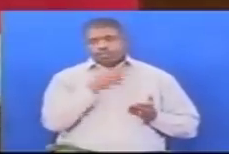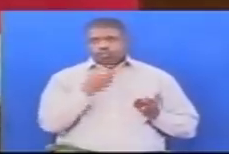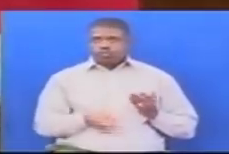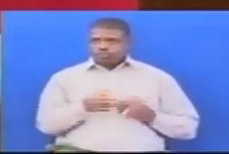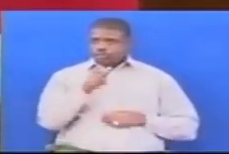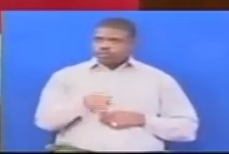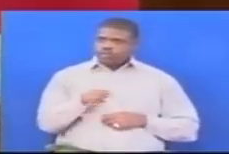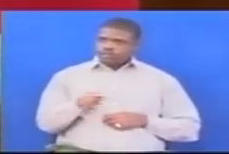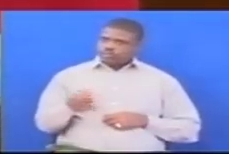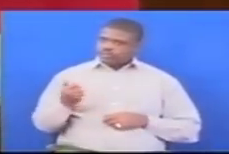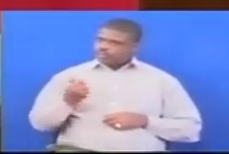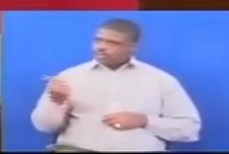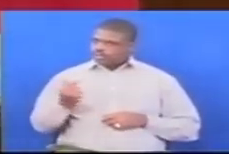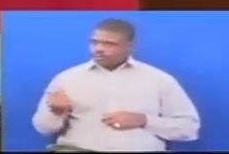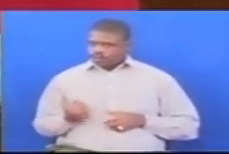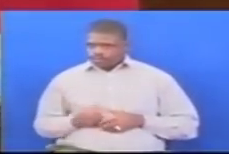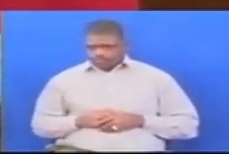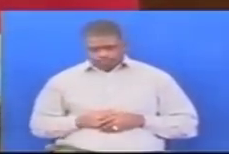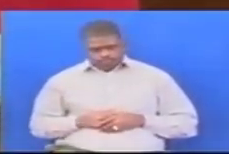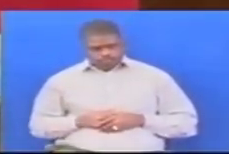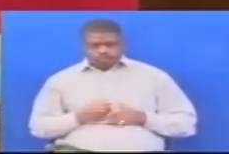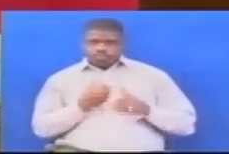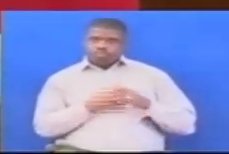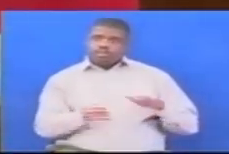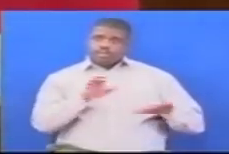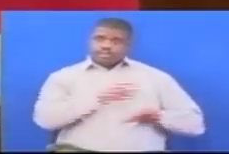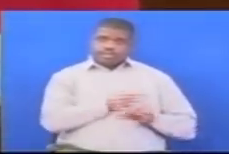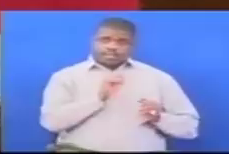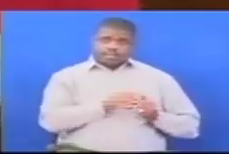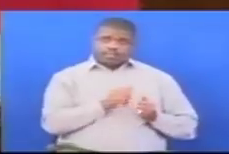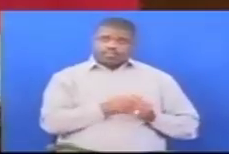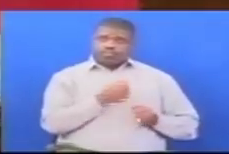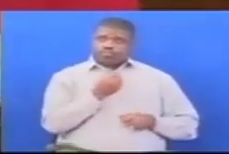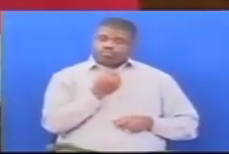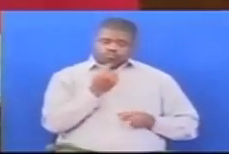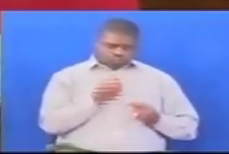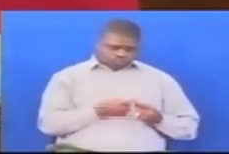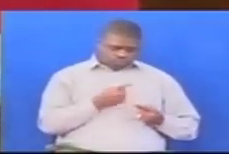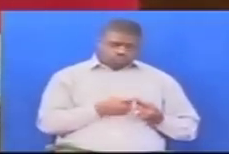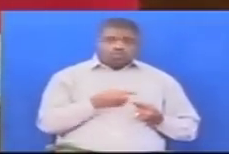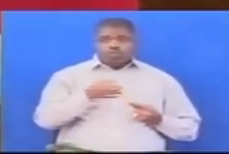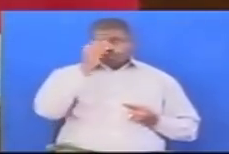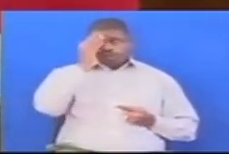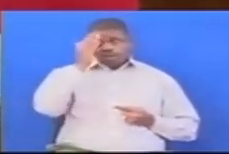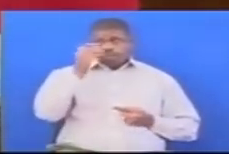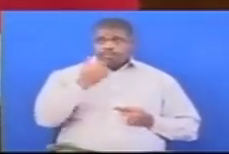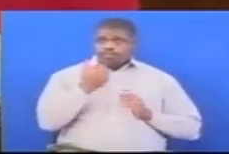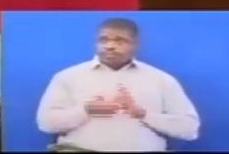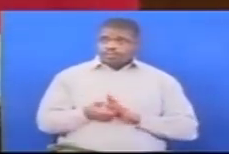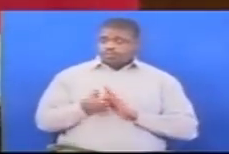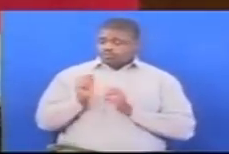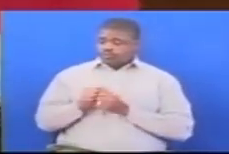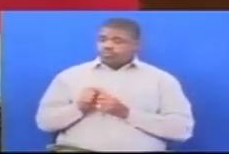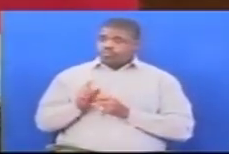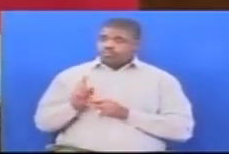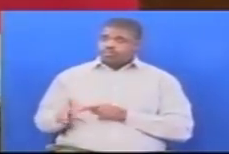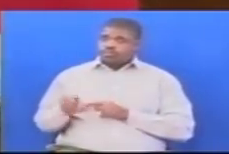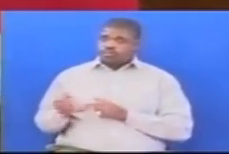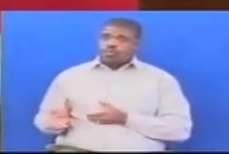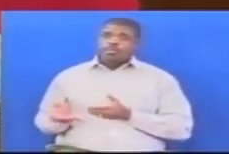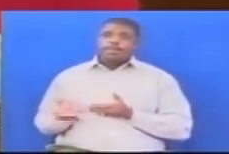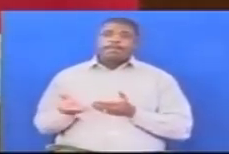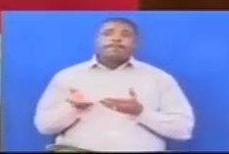Watanzania. Mheshimiwa mwenyekiti, jambo la kwanza naomba tulijue kwamba kama kuna vitu ambavyo vinambeba mheshimiwa